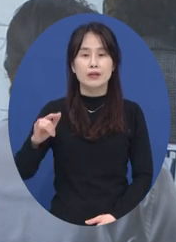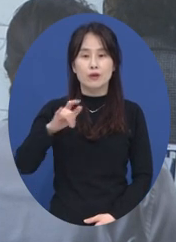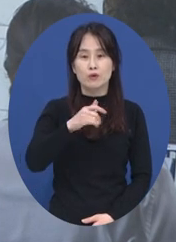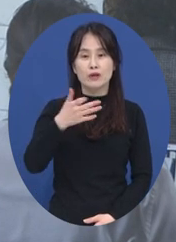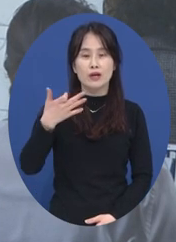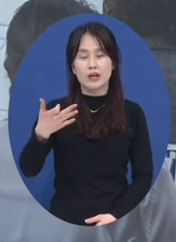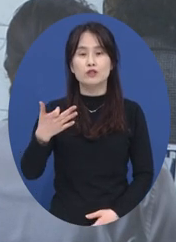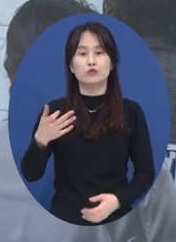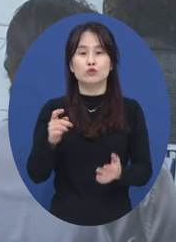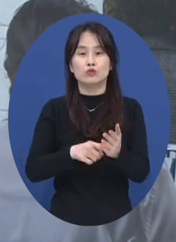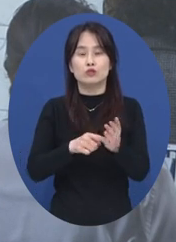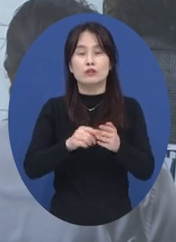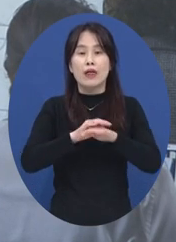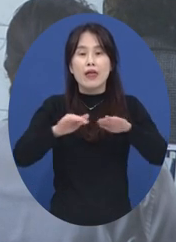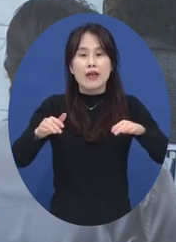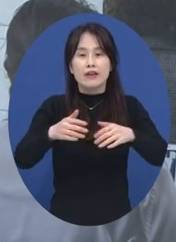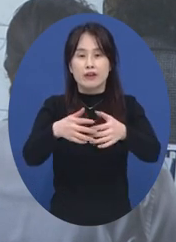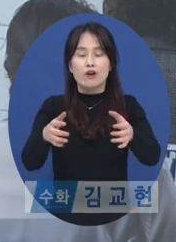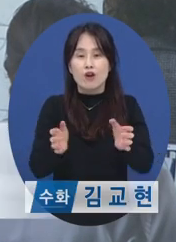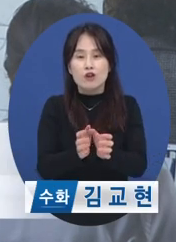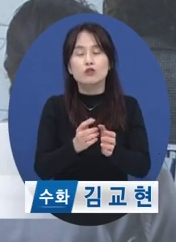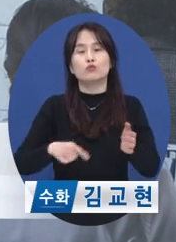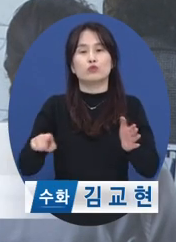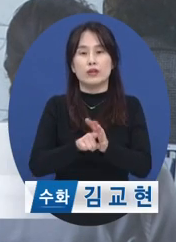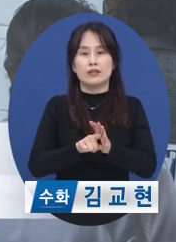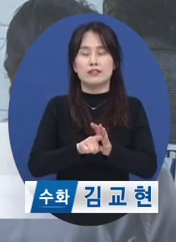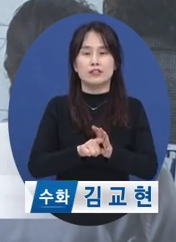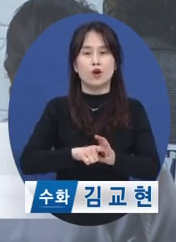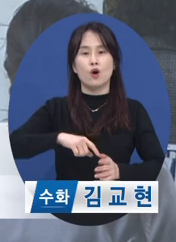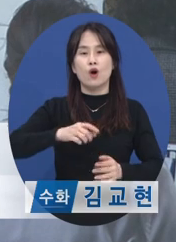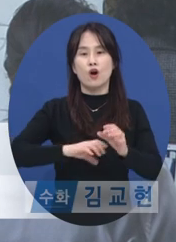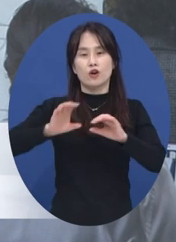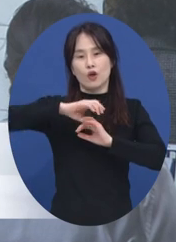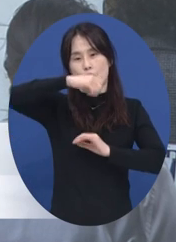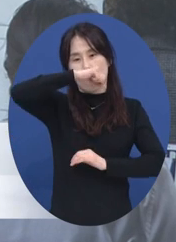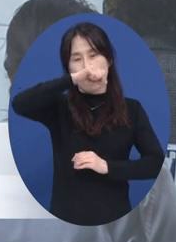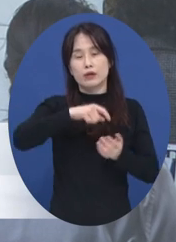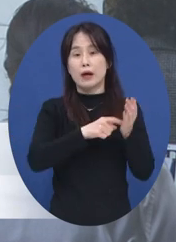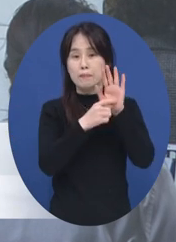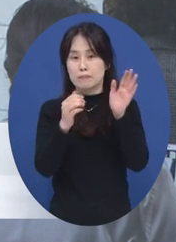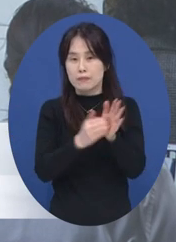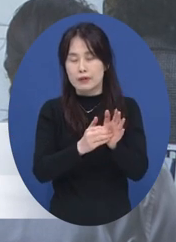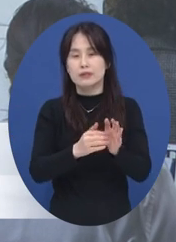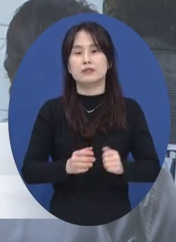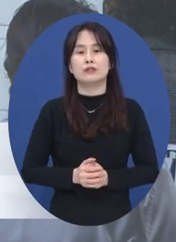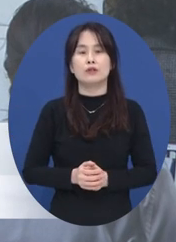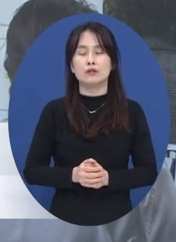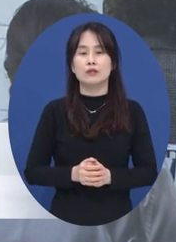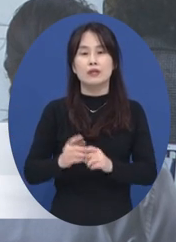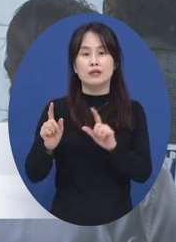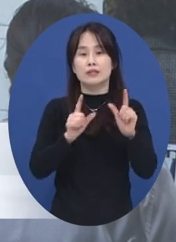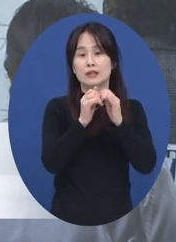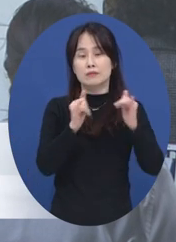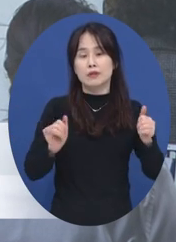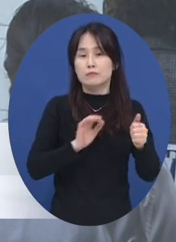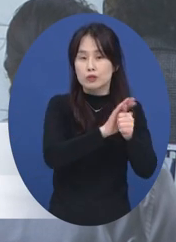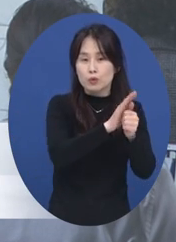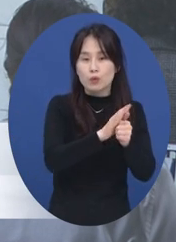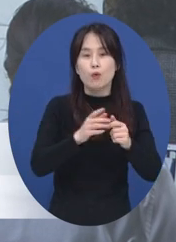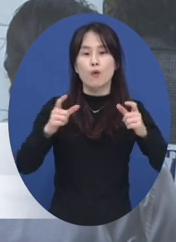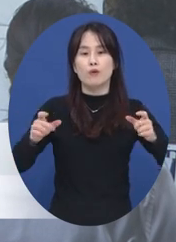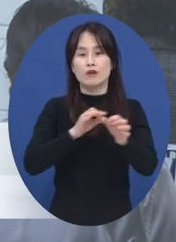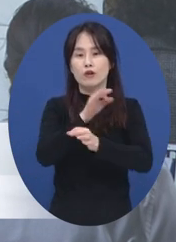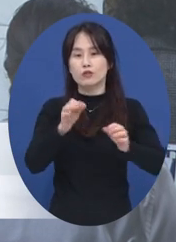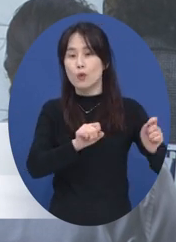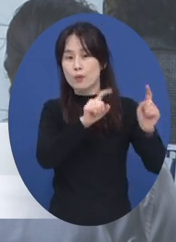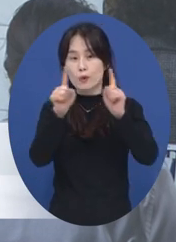경기도가 쿠로다 일부 대응 긴급 추경예산 을 발표했습니다 비상 경제 상황을 이겨내기 위해 추경을 민생 안전 및 지역